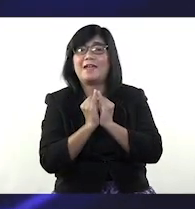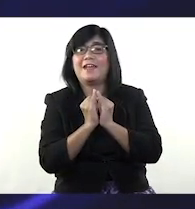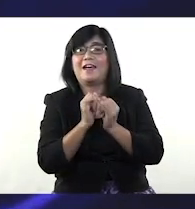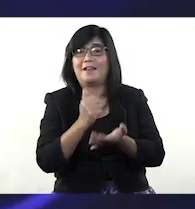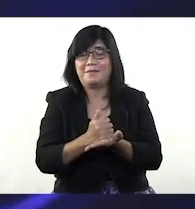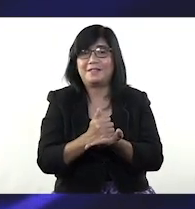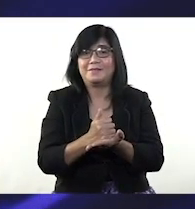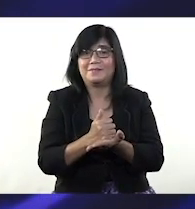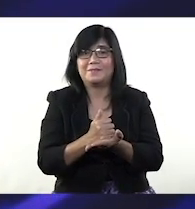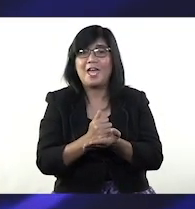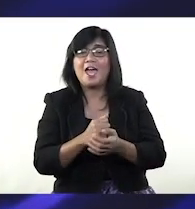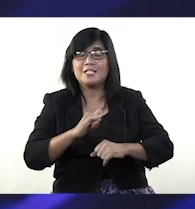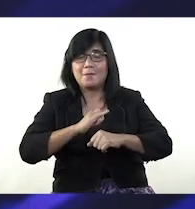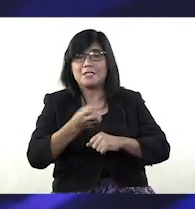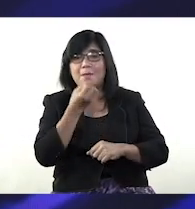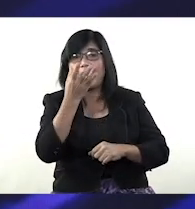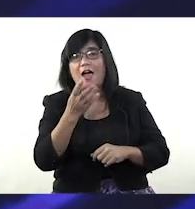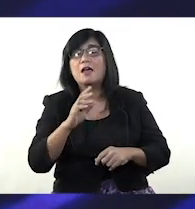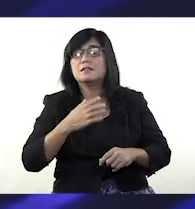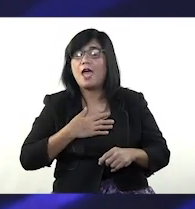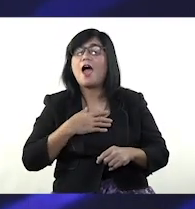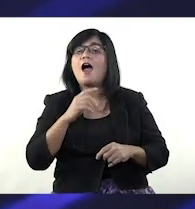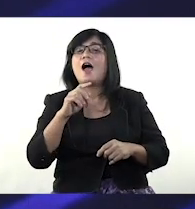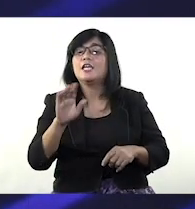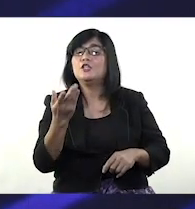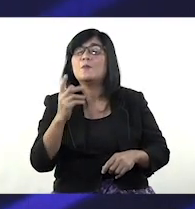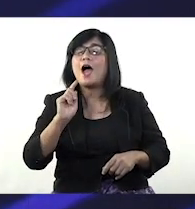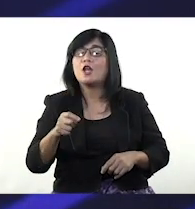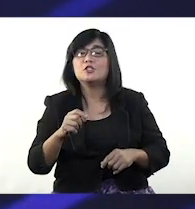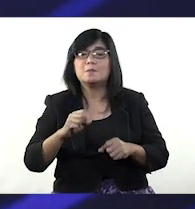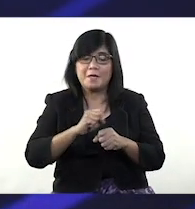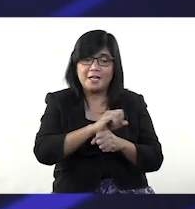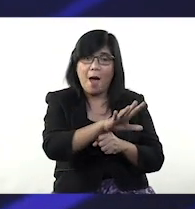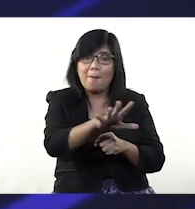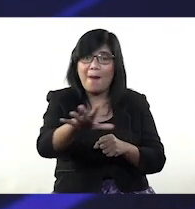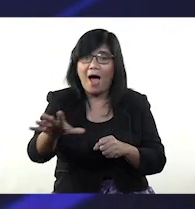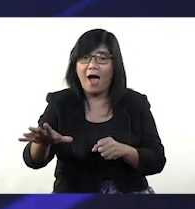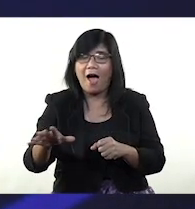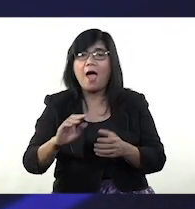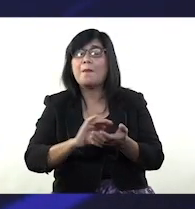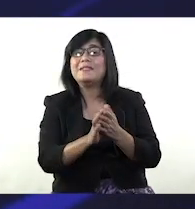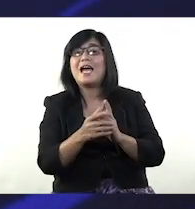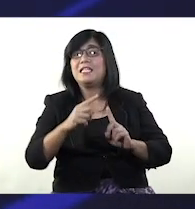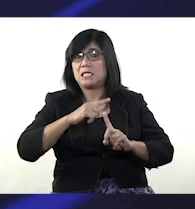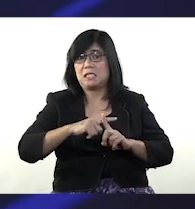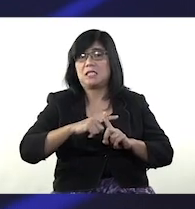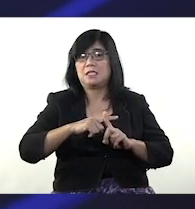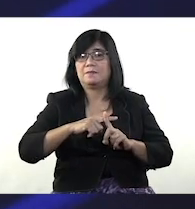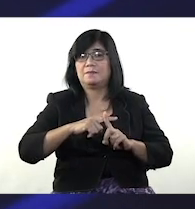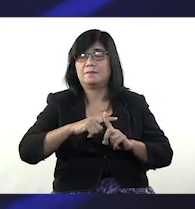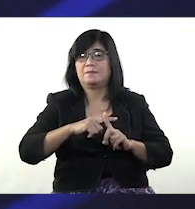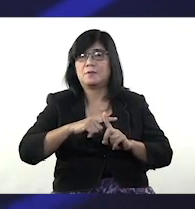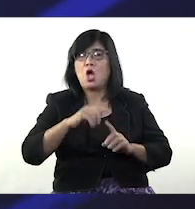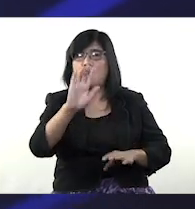Hai air zam-zam bilang sama saya LCD berdampak Hai menjadi Kristen ini